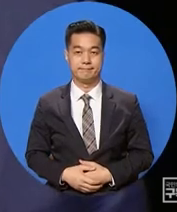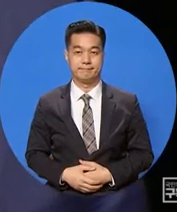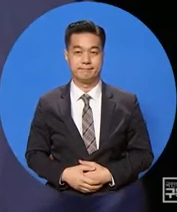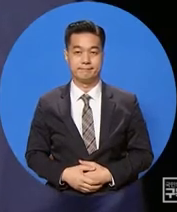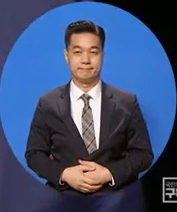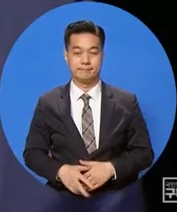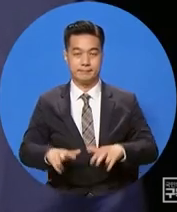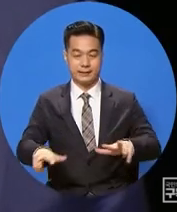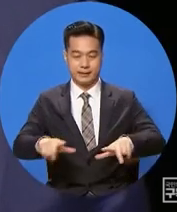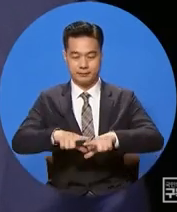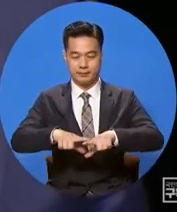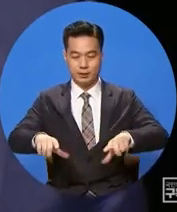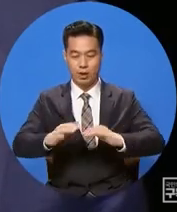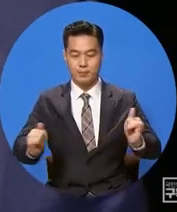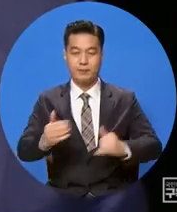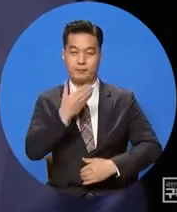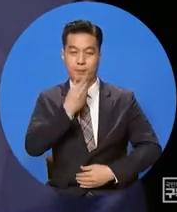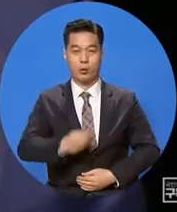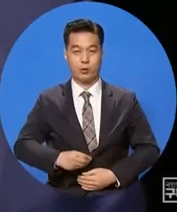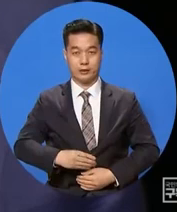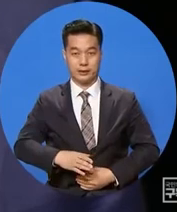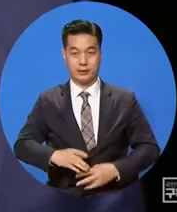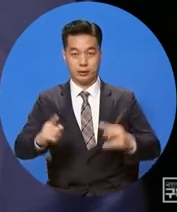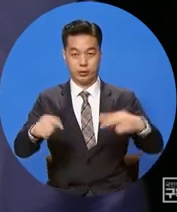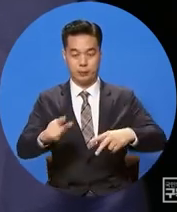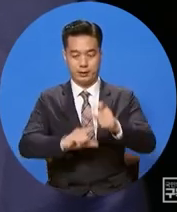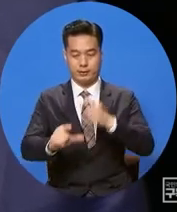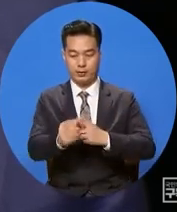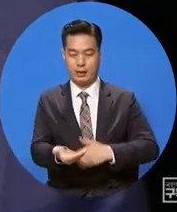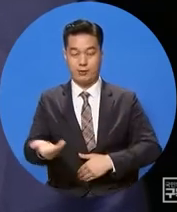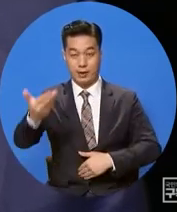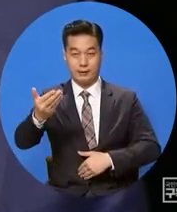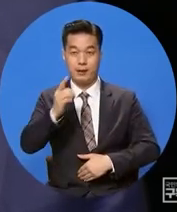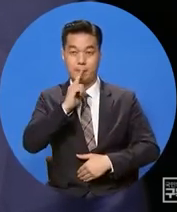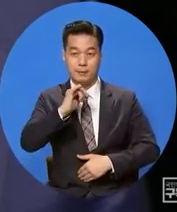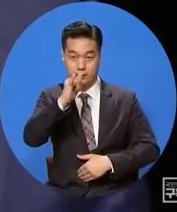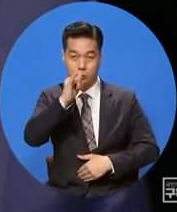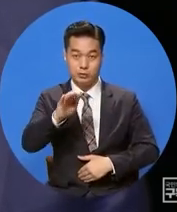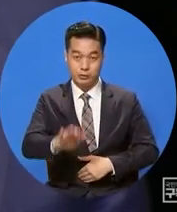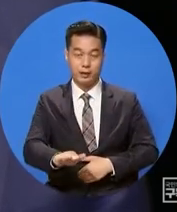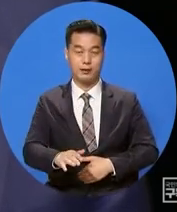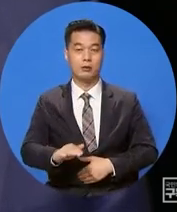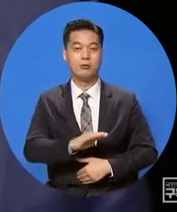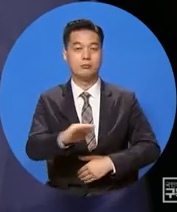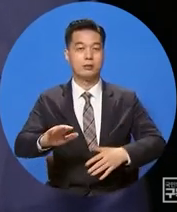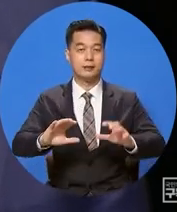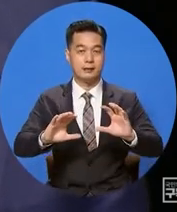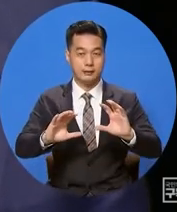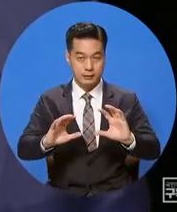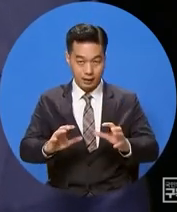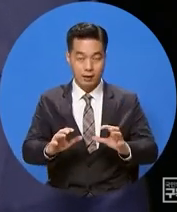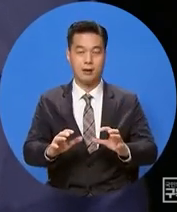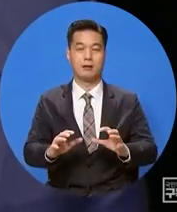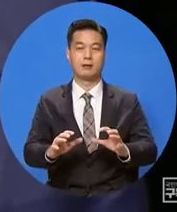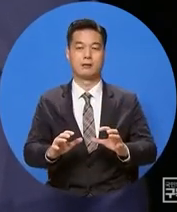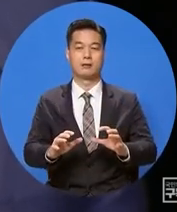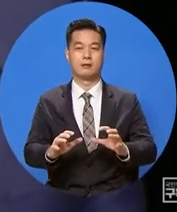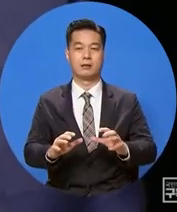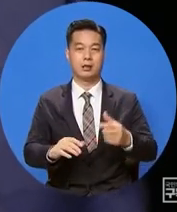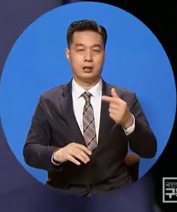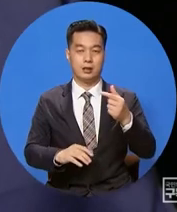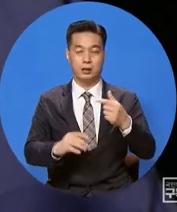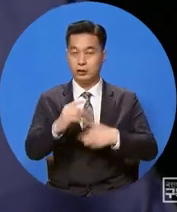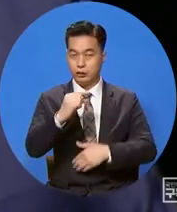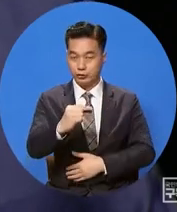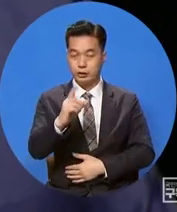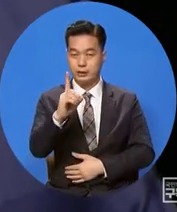지금 그 서민 복지를 두 배 강화한다 이렇게 말씀을 하셨는데 지금 우리나라 GDP